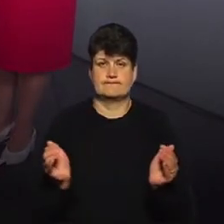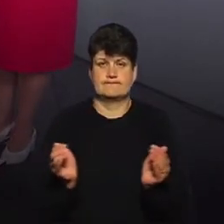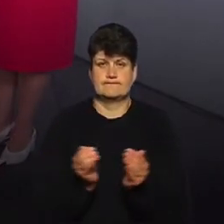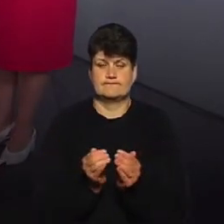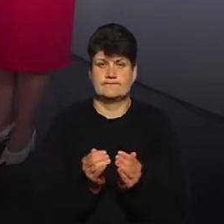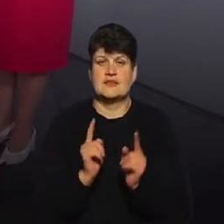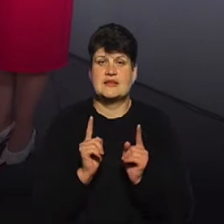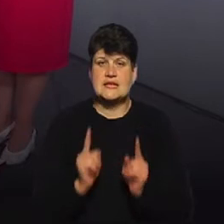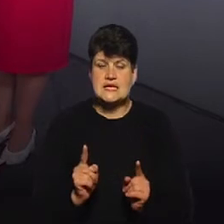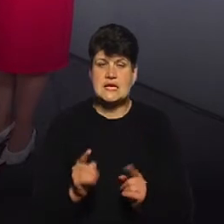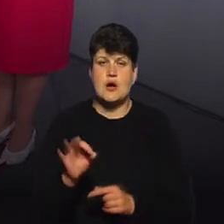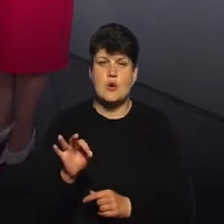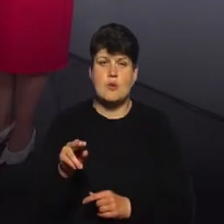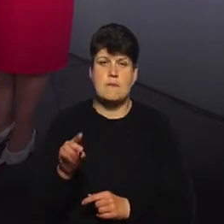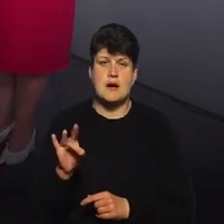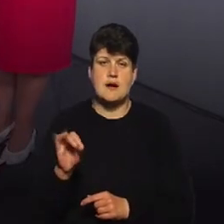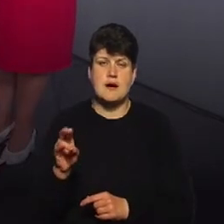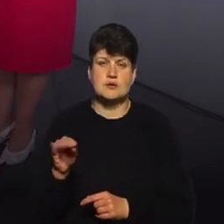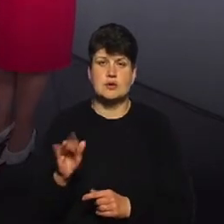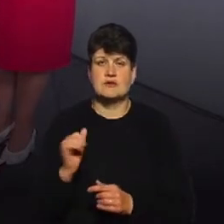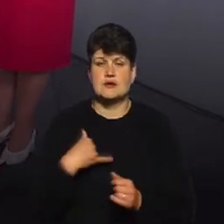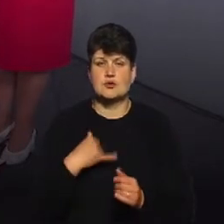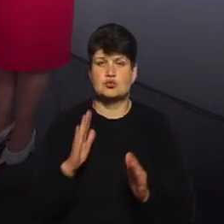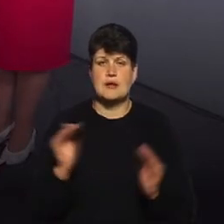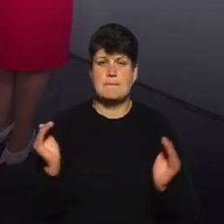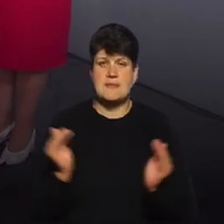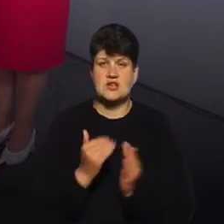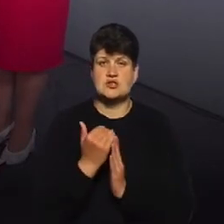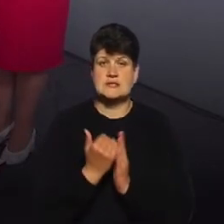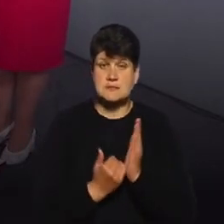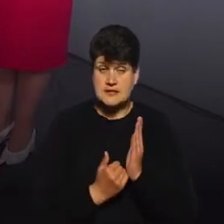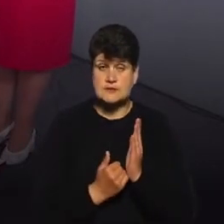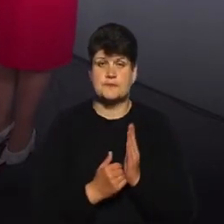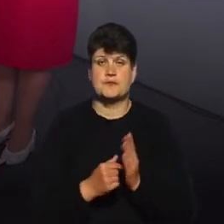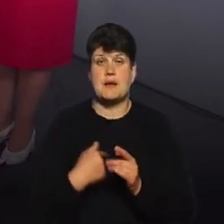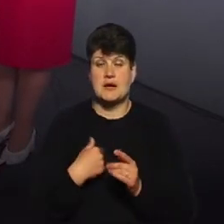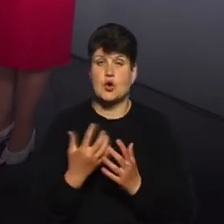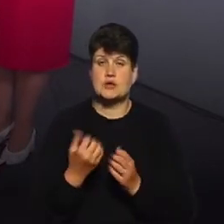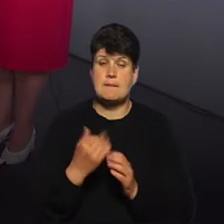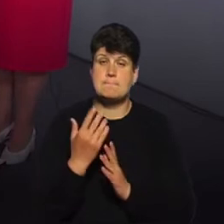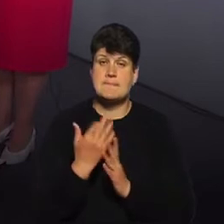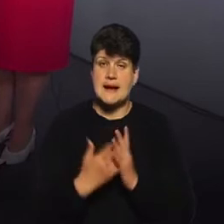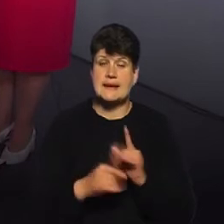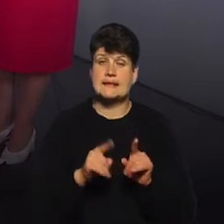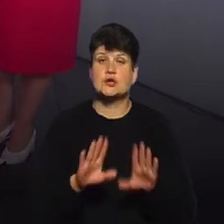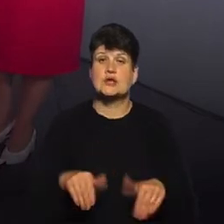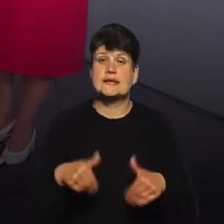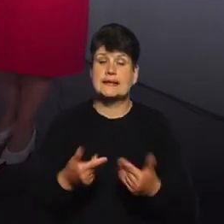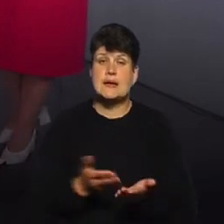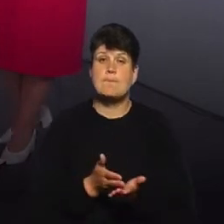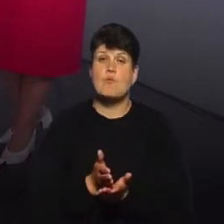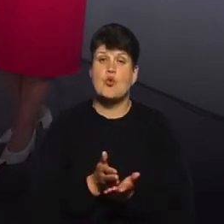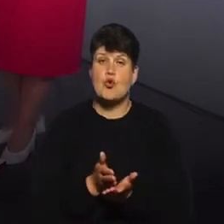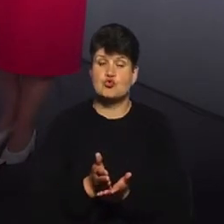І, відповідно, ми будемо мати менший список, менший перелік, але вже ми знову ж таки отримаємо перелік тих, хто надає екскурсійні послуги. Тут є плюси і є